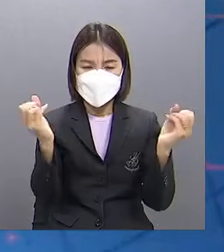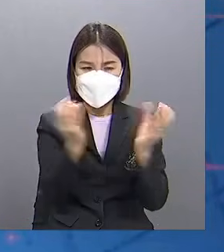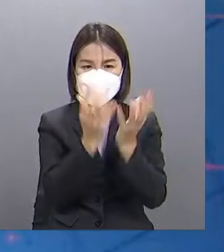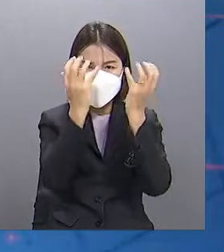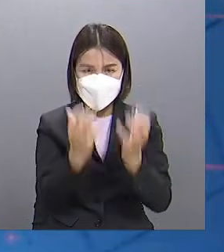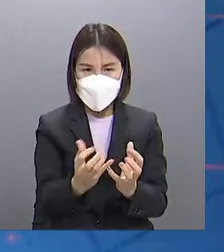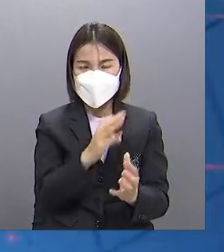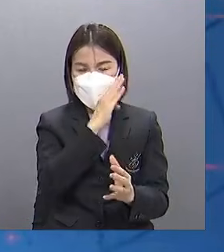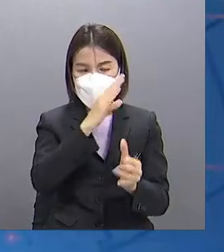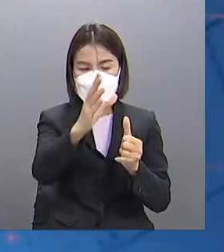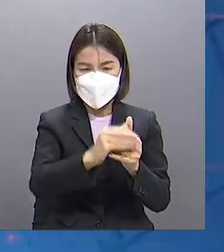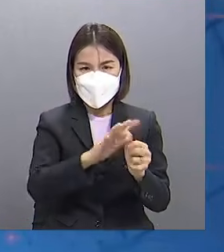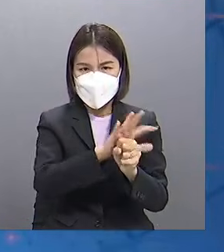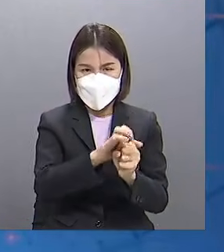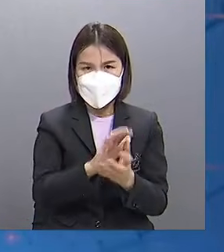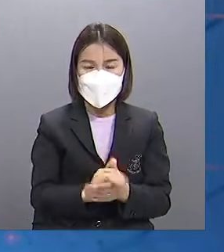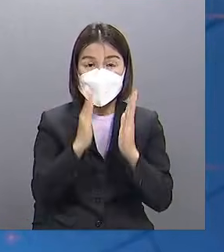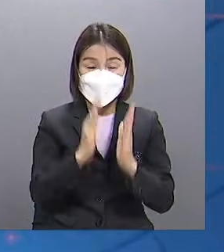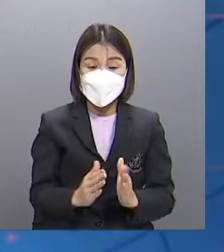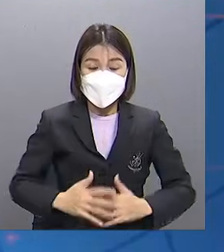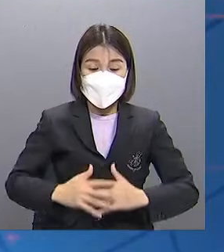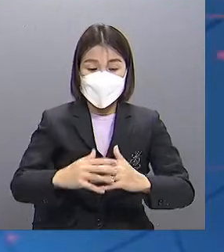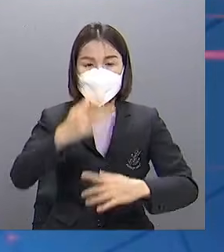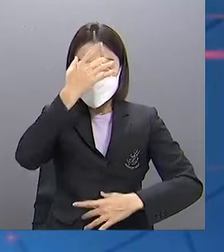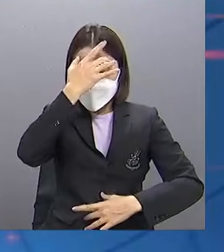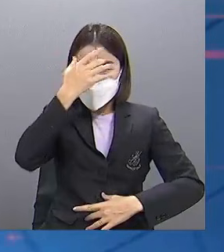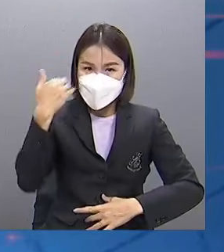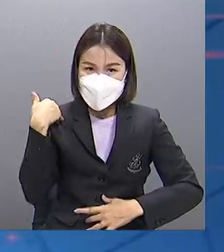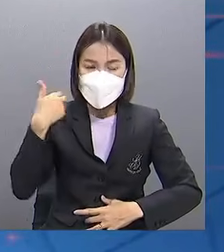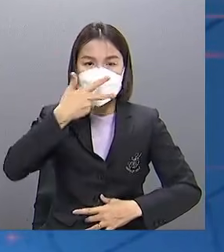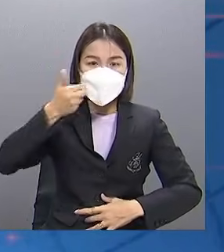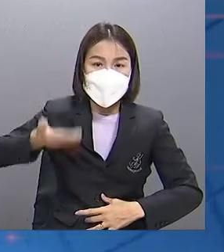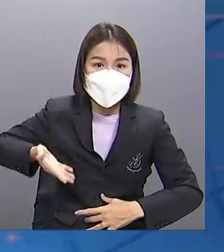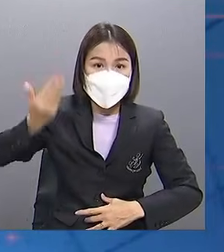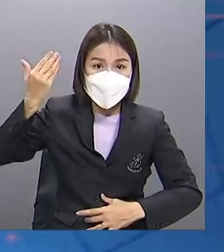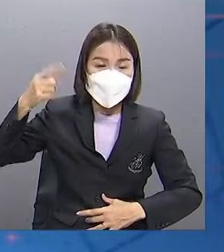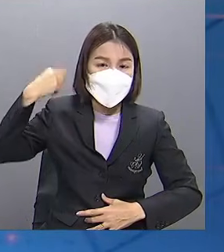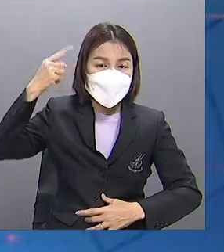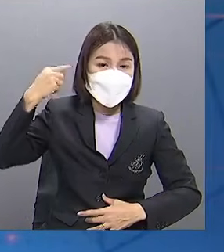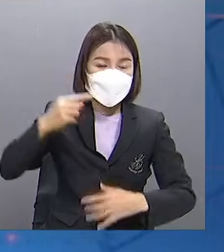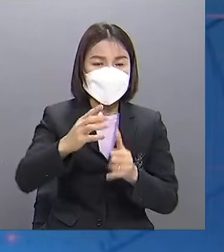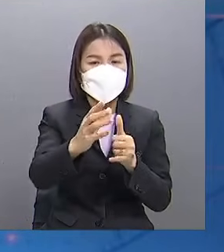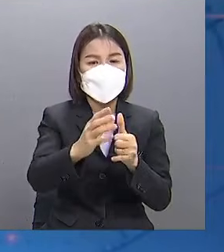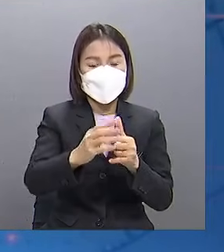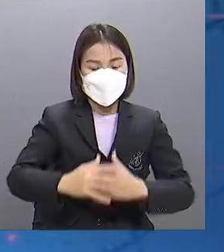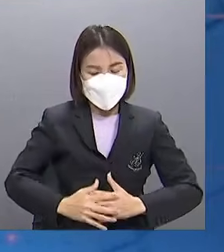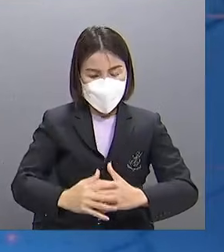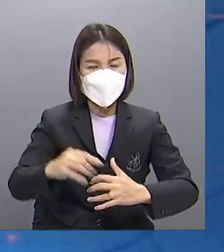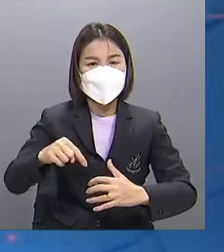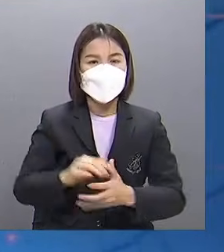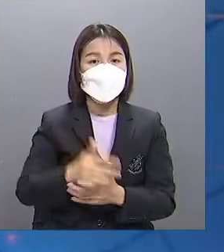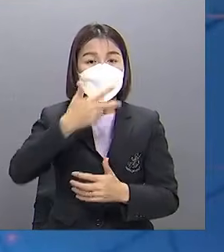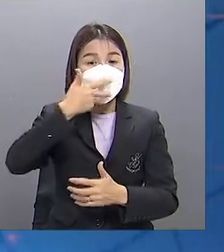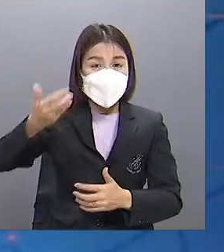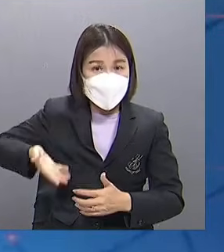ฉพาะคนท้องที่มีโรคอื่นร่วมด้วยนะครับเช่นเบาหวานในหญิงตั้งครรภ์อย่างนี้นะครับคือเบาหวานก็เป็นความเสี่ยงหนึ่งอยู่แล้วนะครับแล้วถ้าเรามี